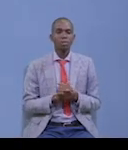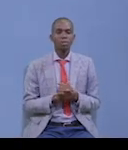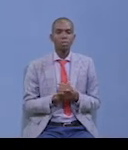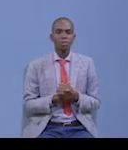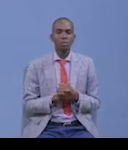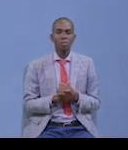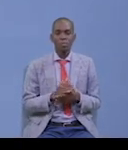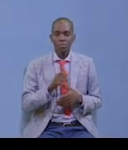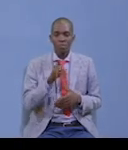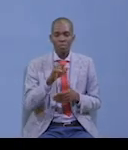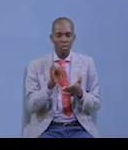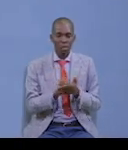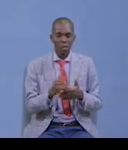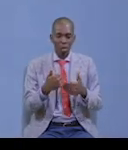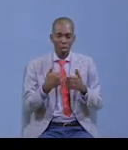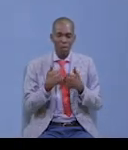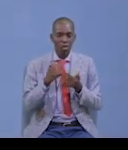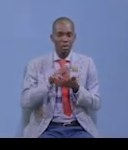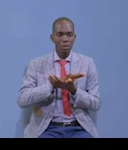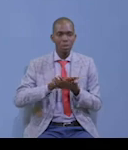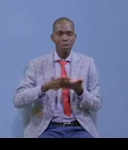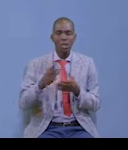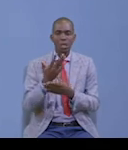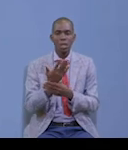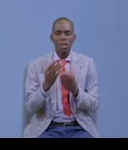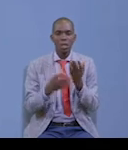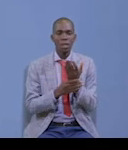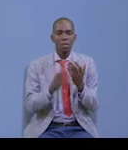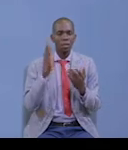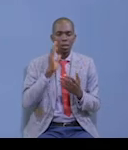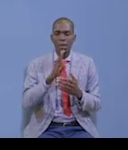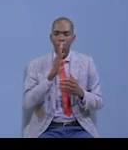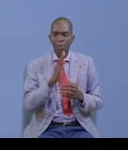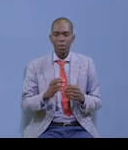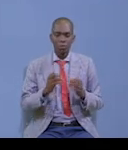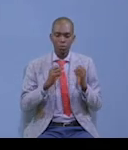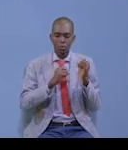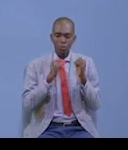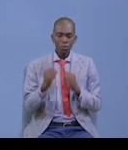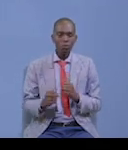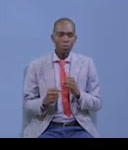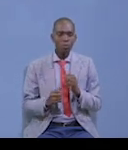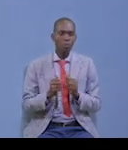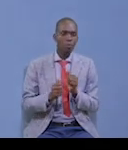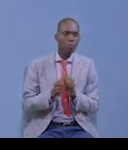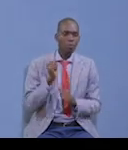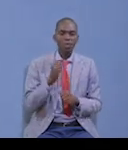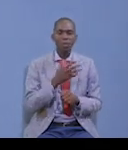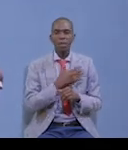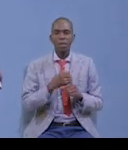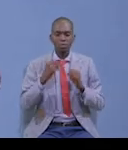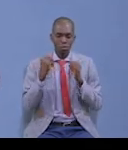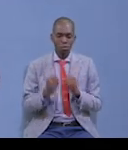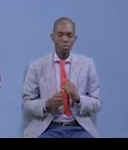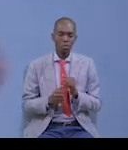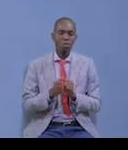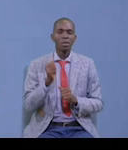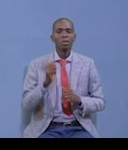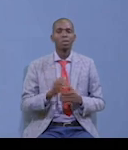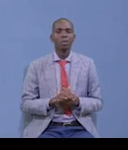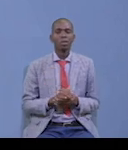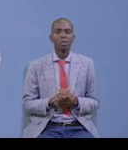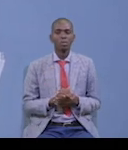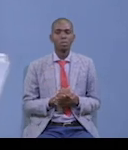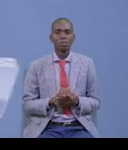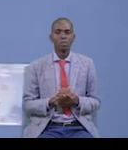చేపట్టుకుంటాడు. And he that has clean hands shall be stronger and stronger. శుద్ధ హృదయము లేక చేతులు గలవారు మరి బలంగా